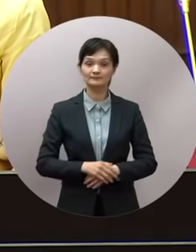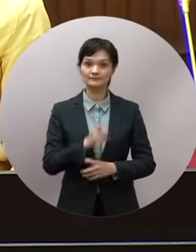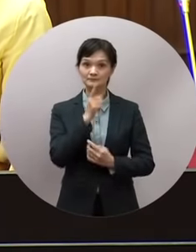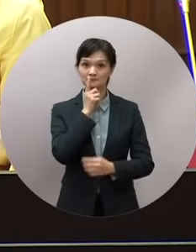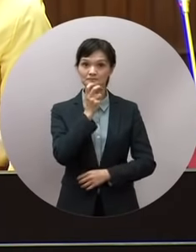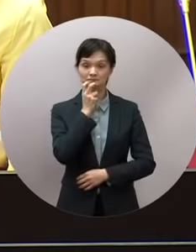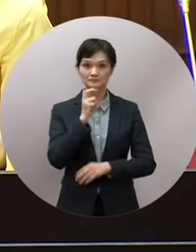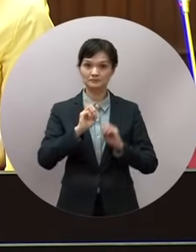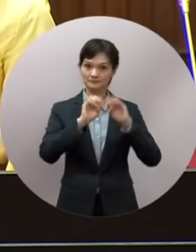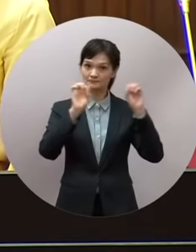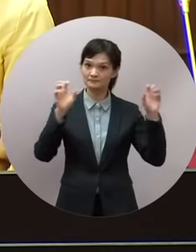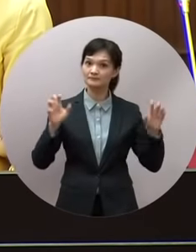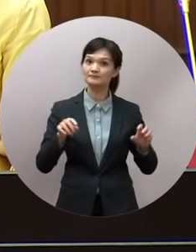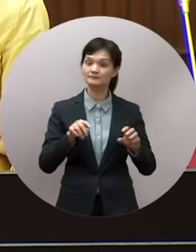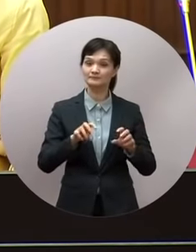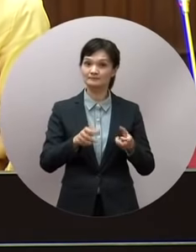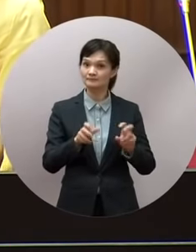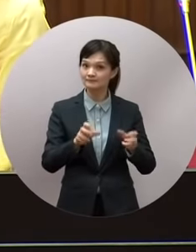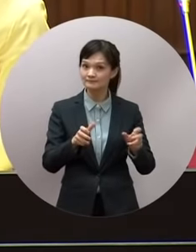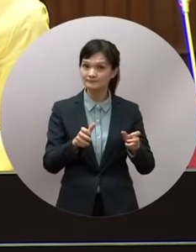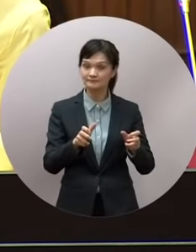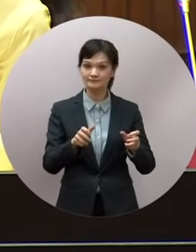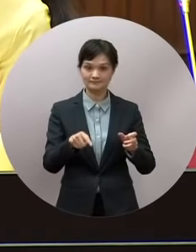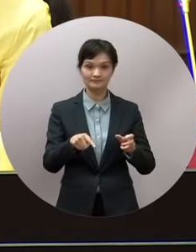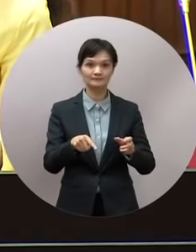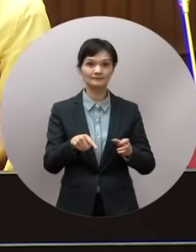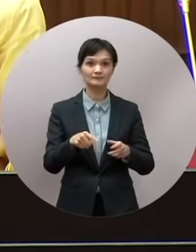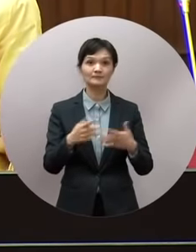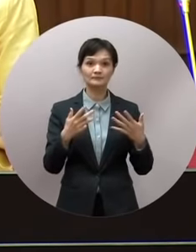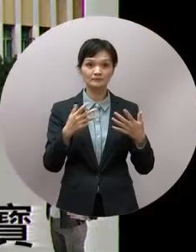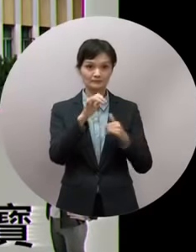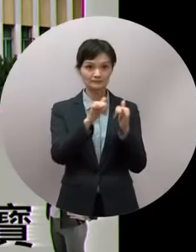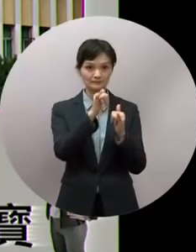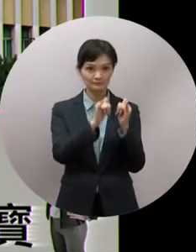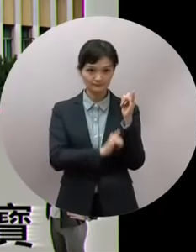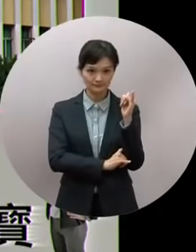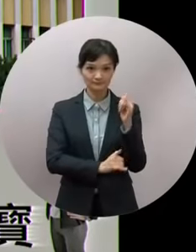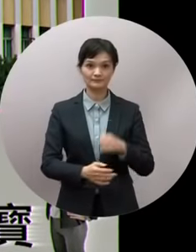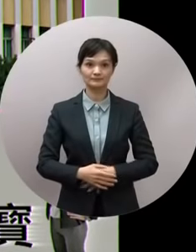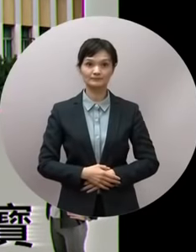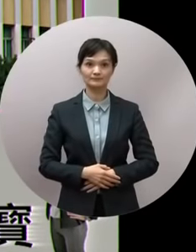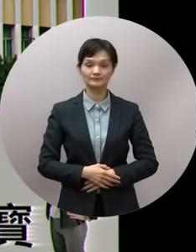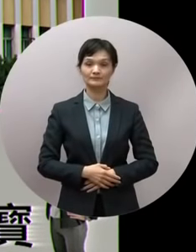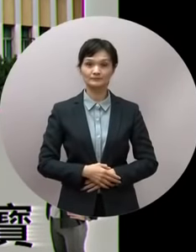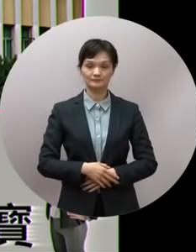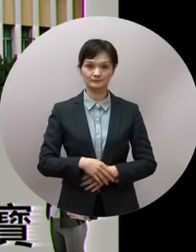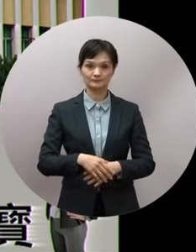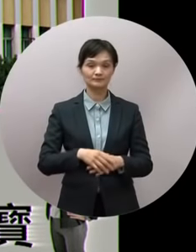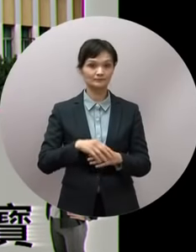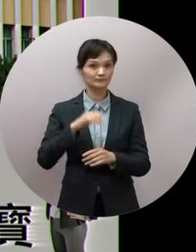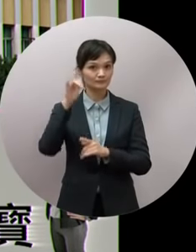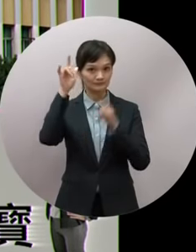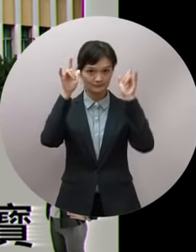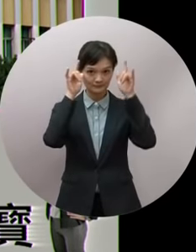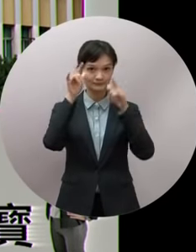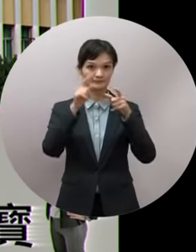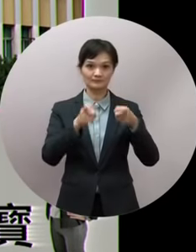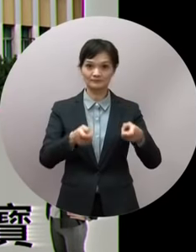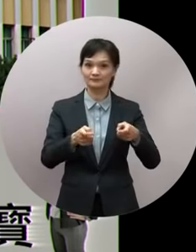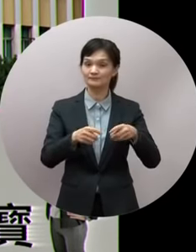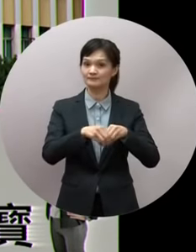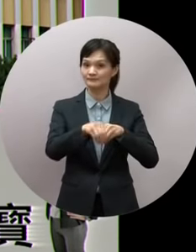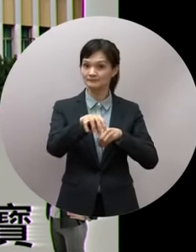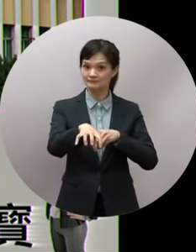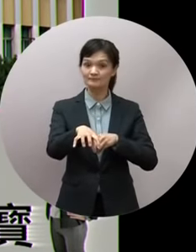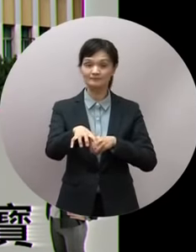分台的故事。那请看一下我们的投影片，这是中央广播电台鹿港分台，在我们彰化县